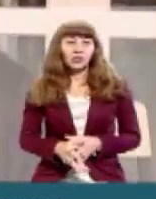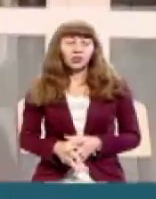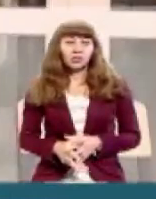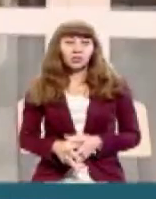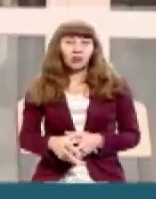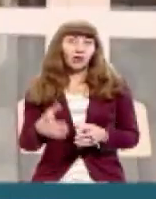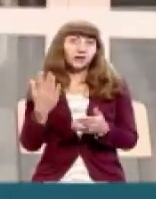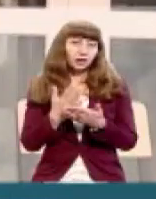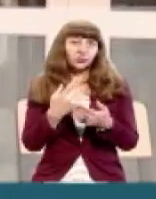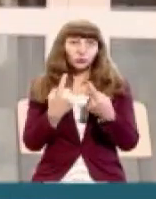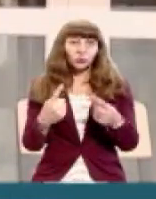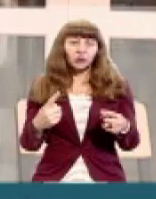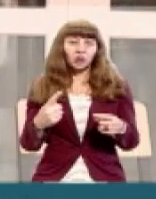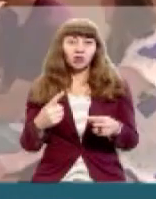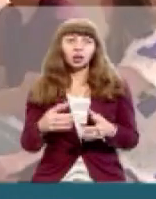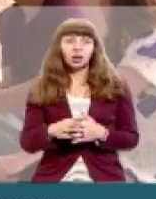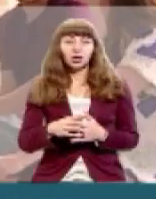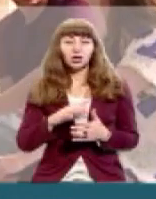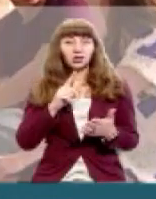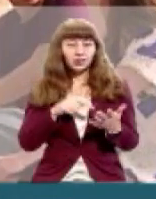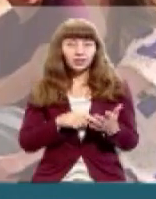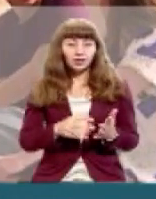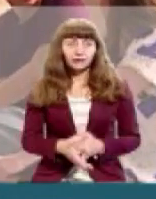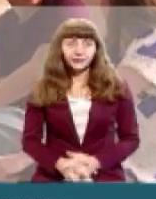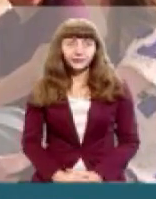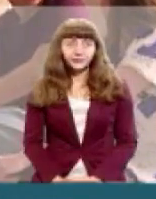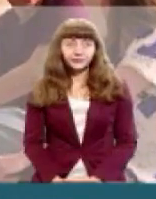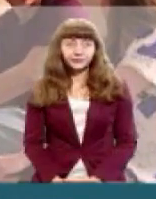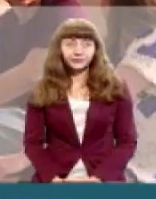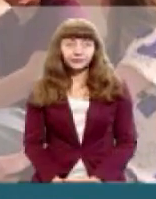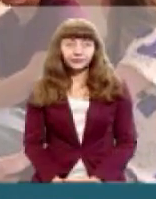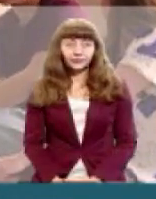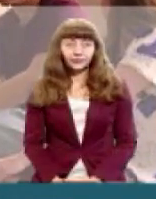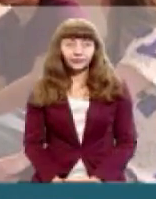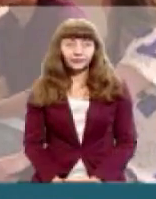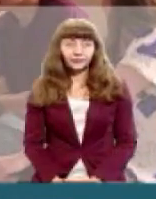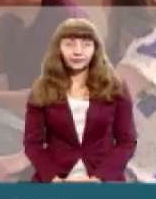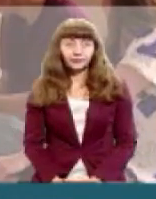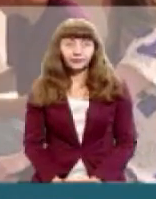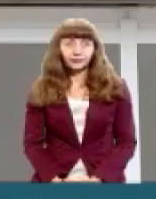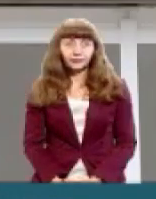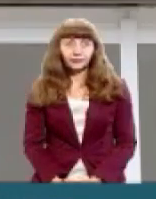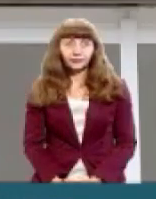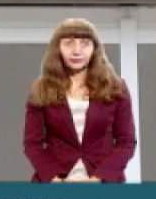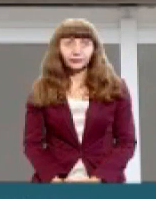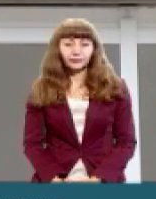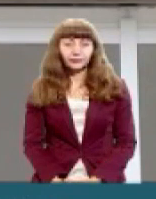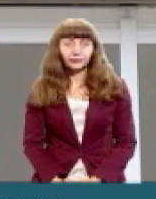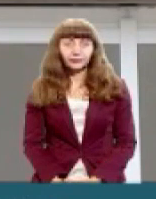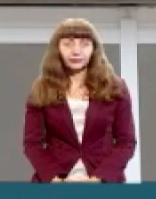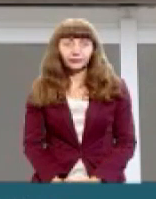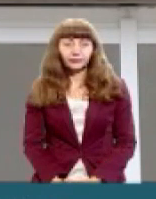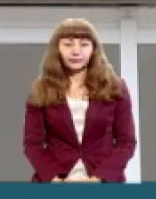немесе жоғарғы оқу орындарының қабылдау комиссиялары арқылы жүзеге асырылады. Сондай-ақ виртуалды қабылдау комиссиясы да жұмыс істейді. Құжаттарды кез